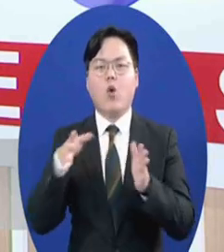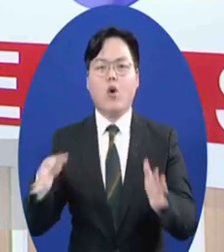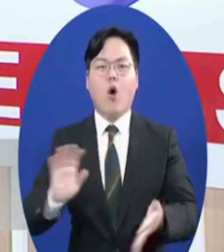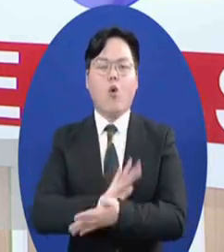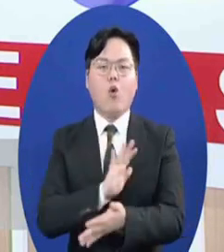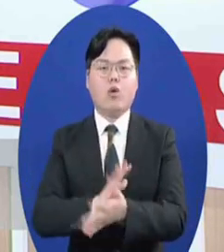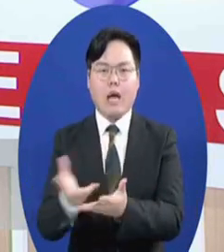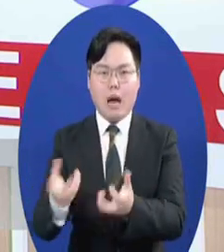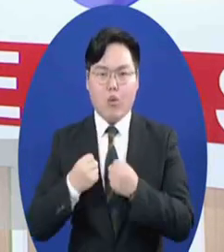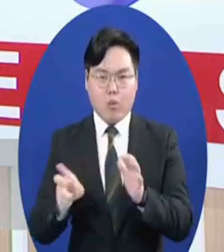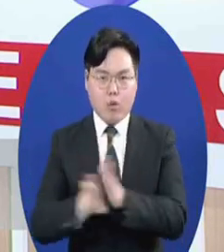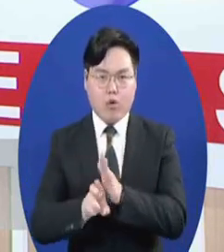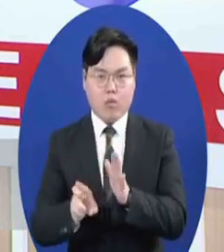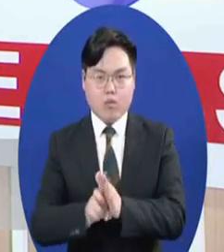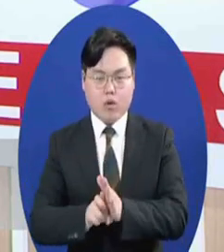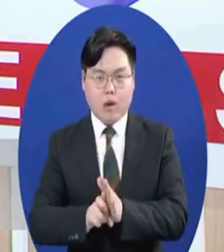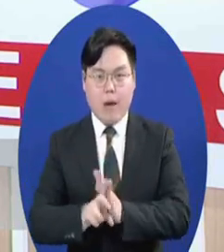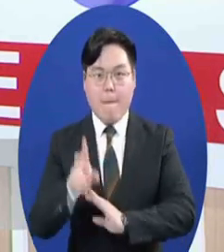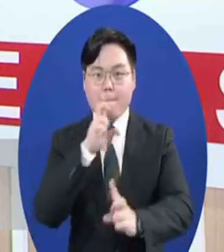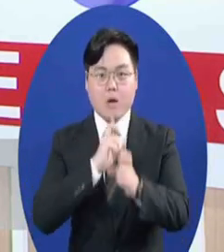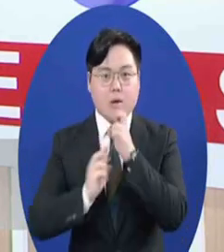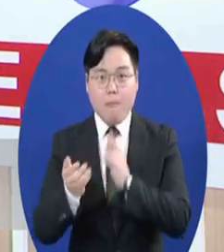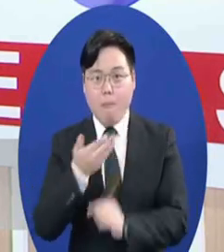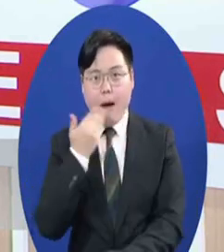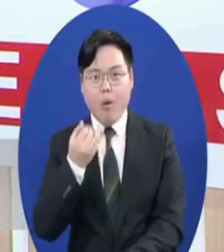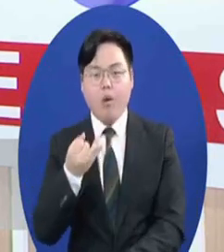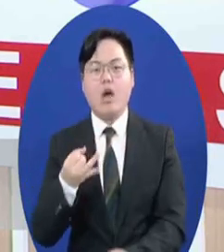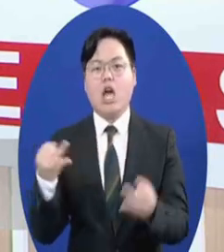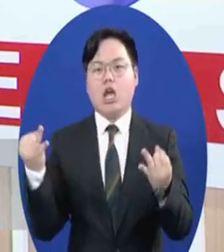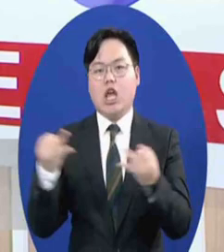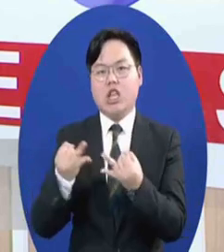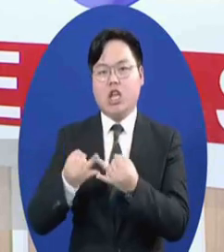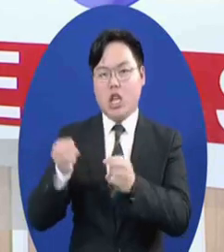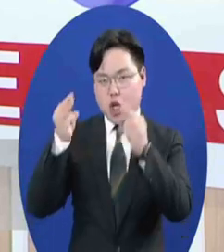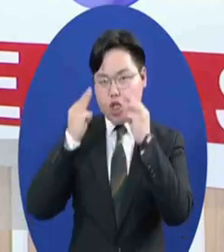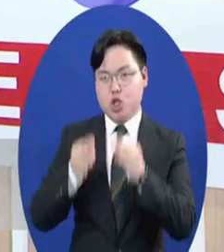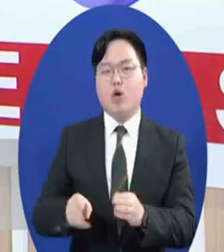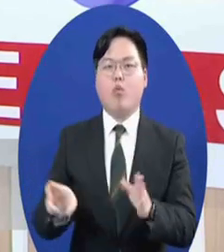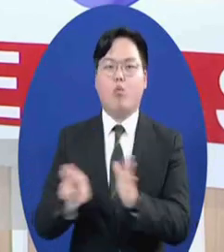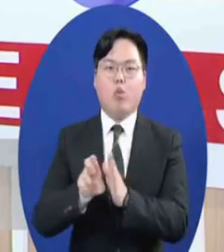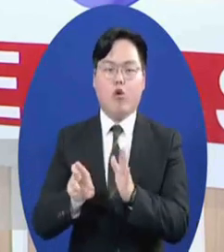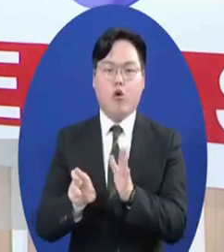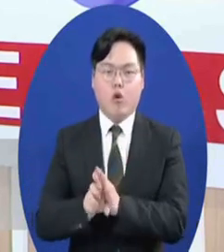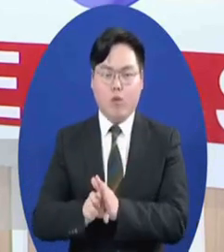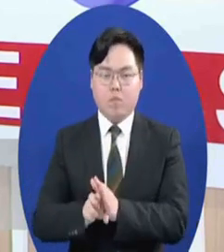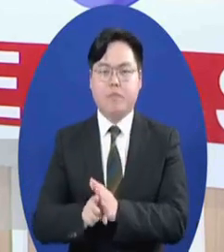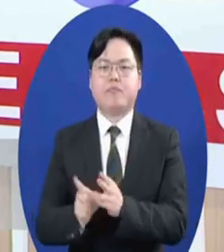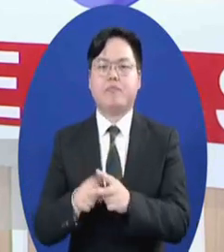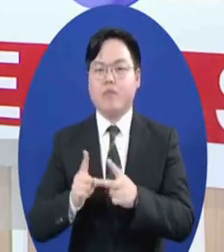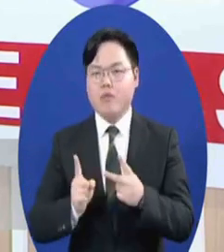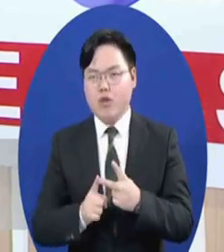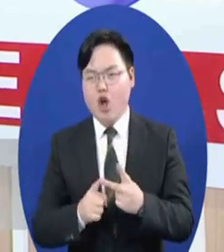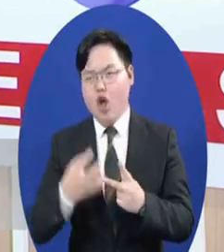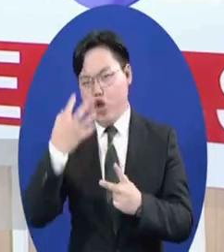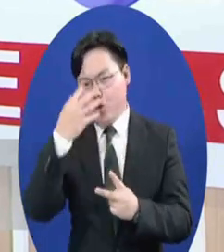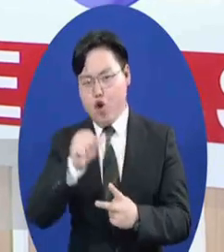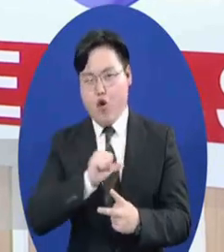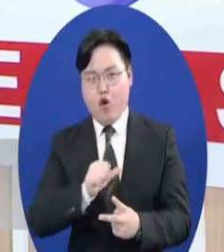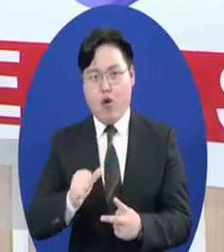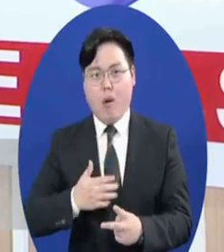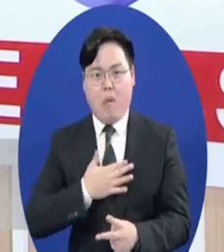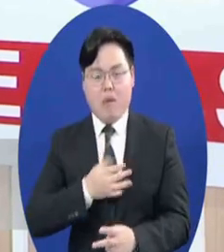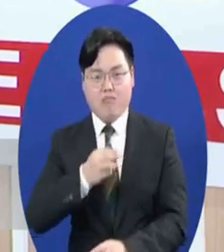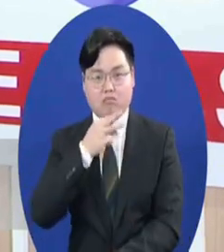бол а тэр хөндлөлгөө байх юм уу гэдэг нь цахимаар бас аюул олон шийдлийг оруулж ирнэ гэсэн. За дээрэс нь төр өөртөө байгаа